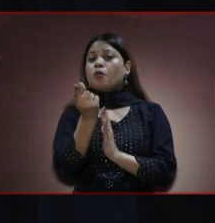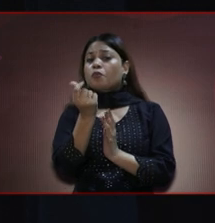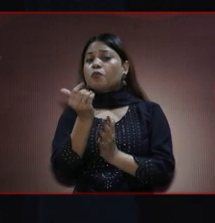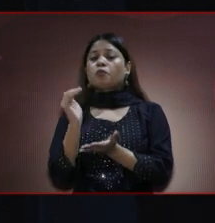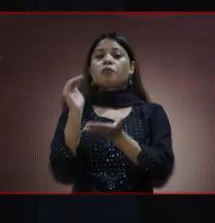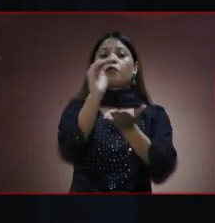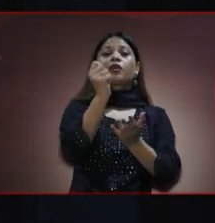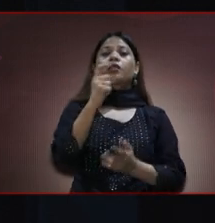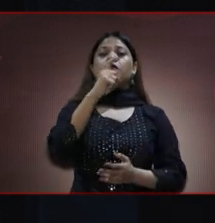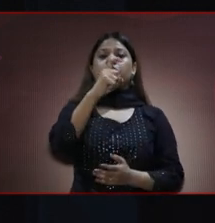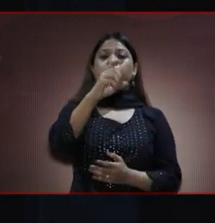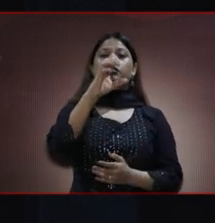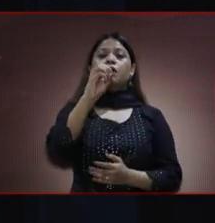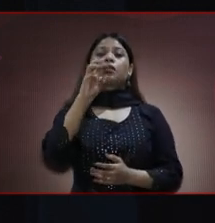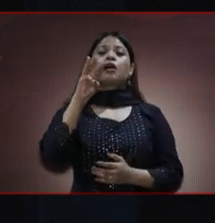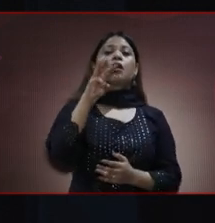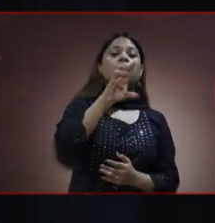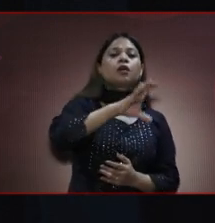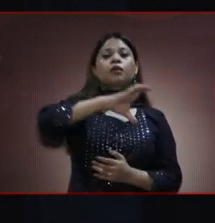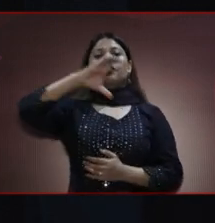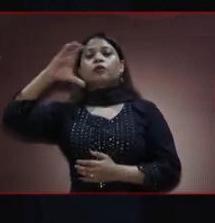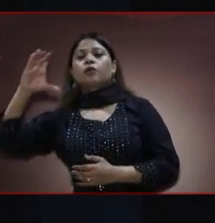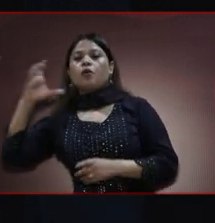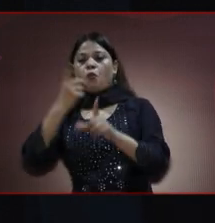लगभग 70,000 करोड़ वार्षिक है,